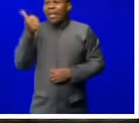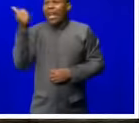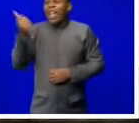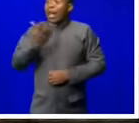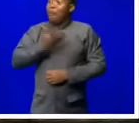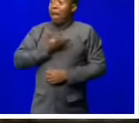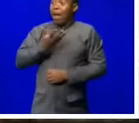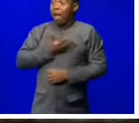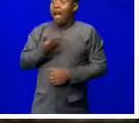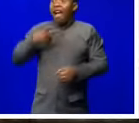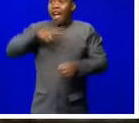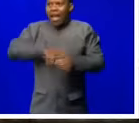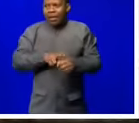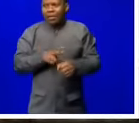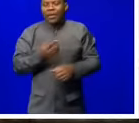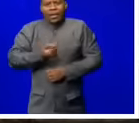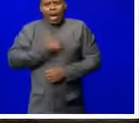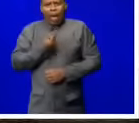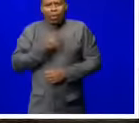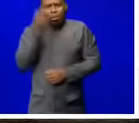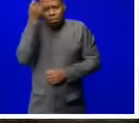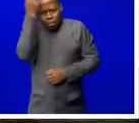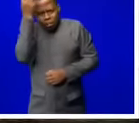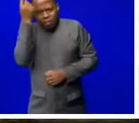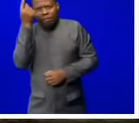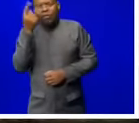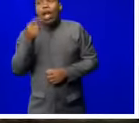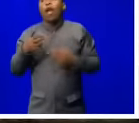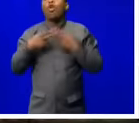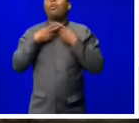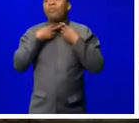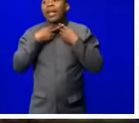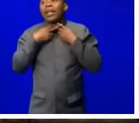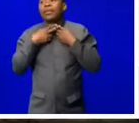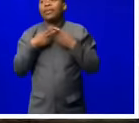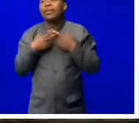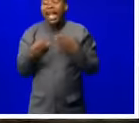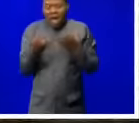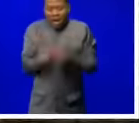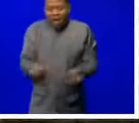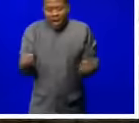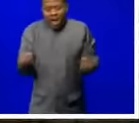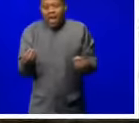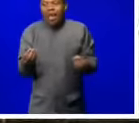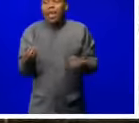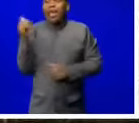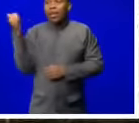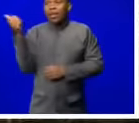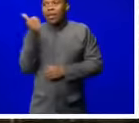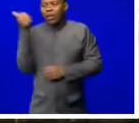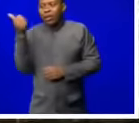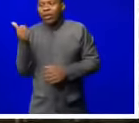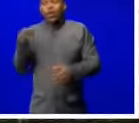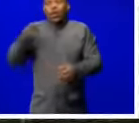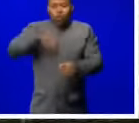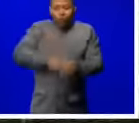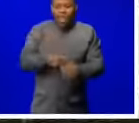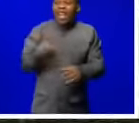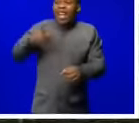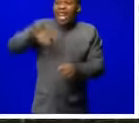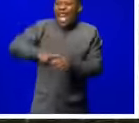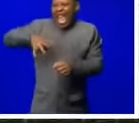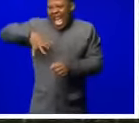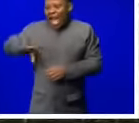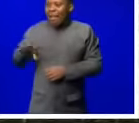I think umngane wami ke naye ubese sowenda lokusanda abantu bakho and ke kwase sekuvela